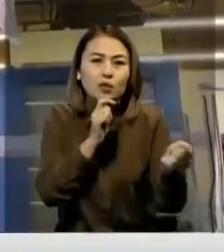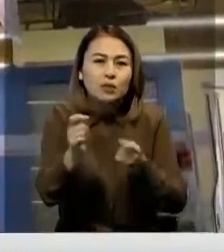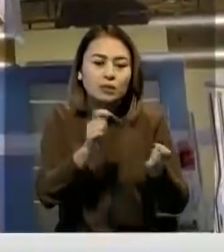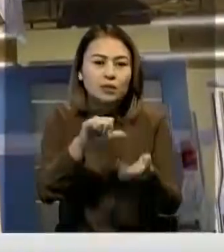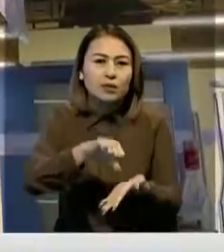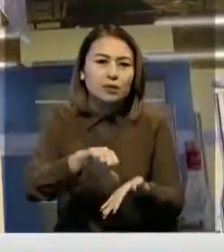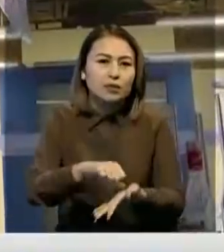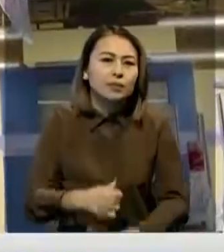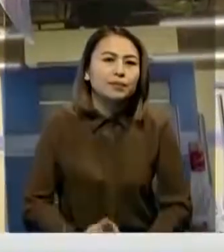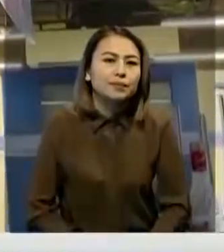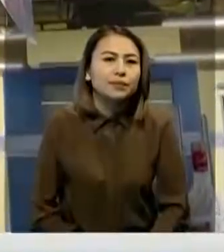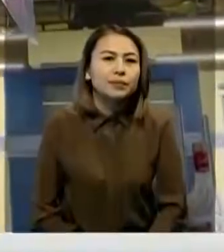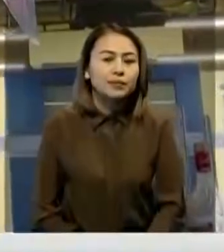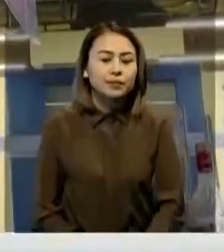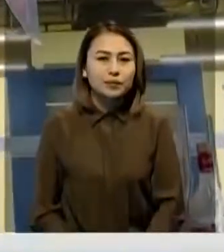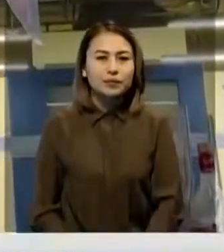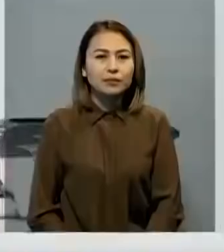өтуіне септігін тигізеді.